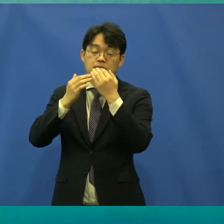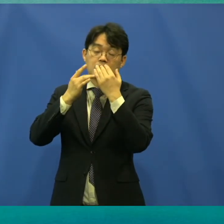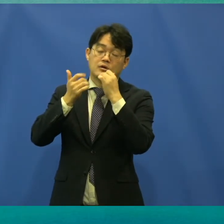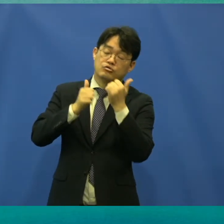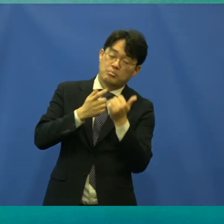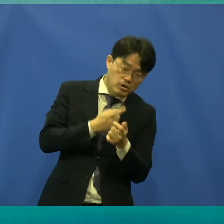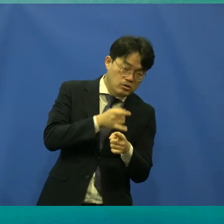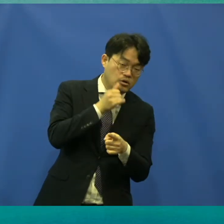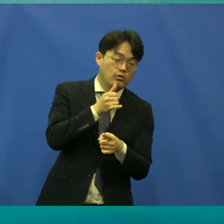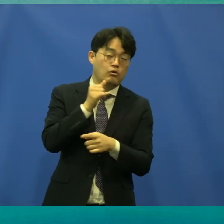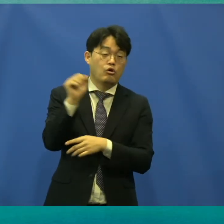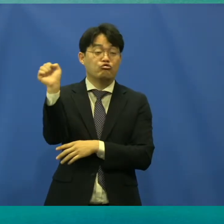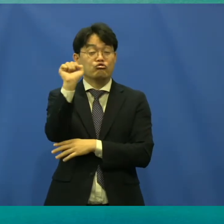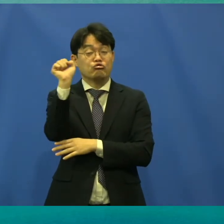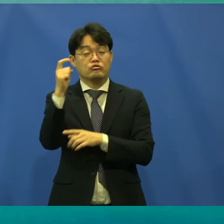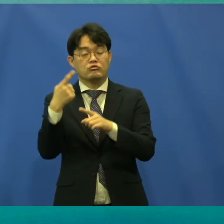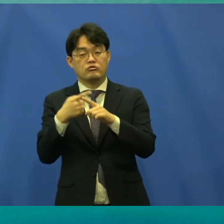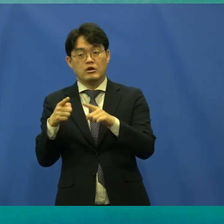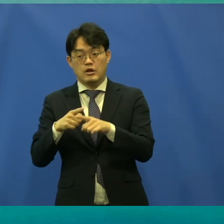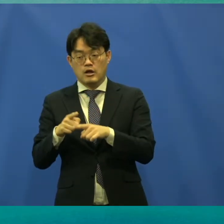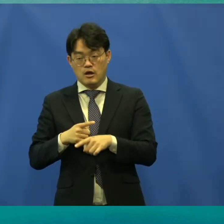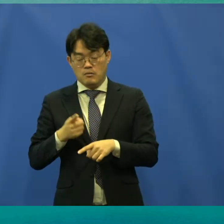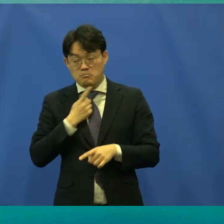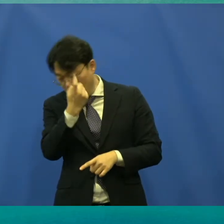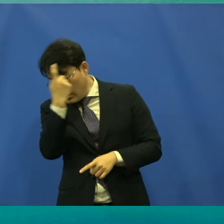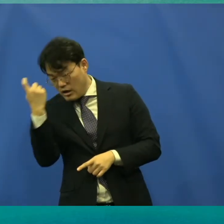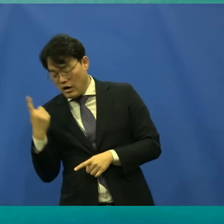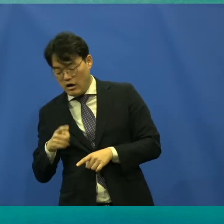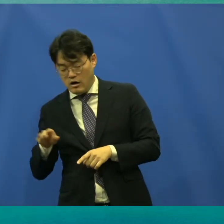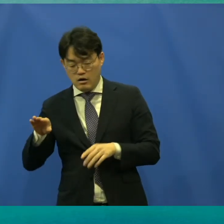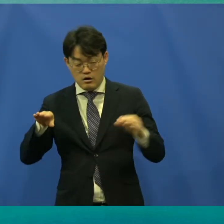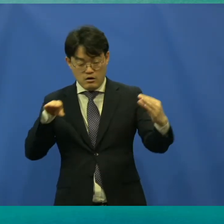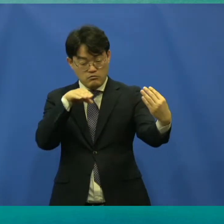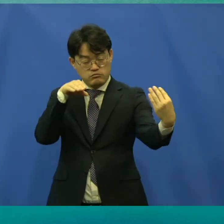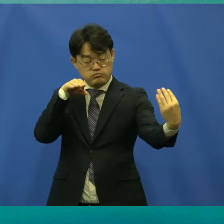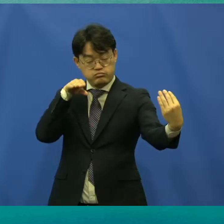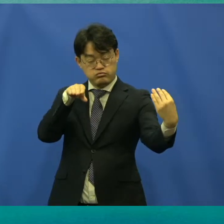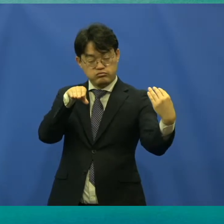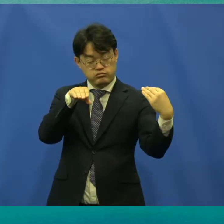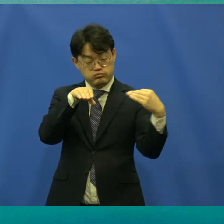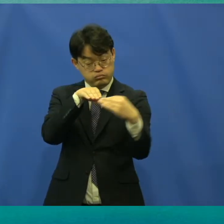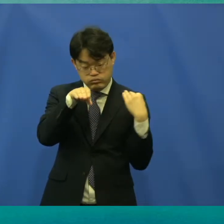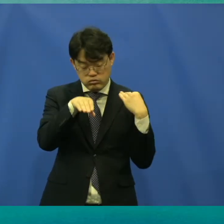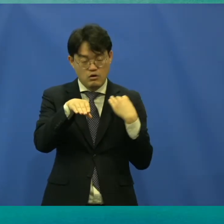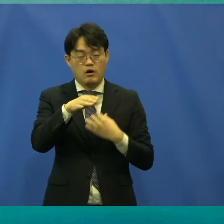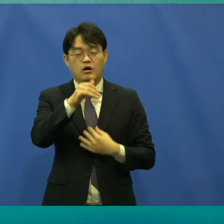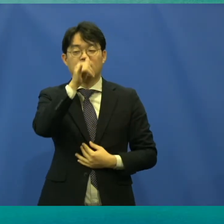운전을 하는 가운데도 아슬아슬한 장면들, 중앙선을 넘어오는 차와 부딪힌 적도 있고